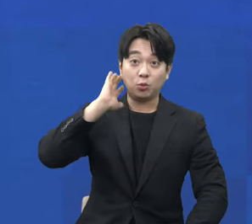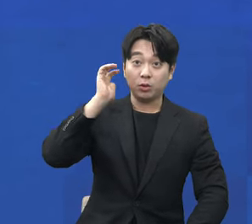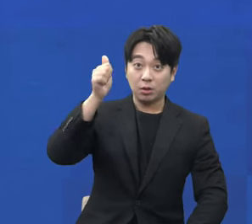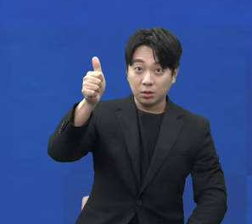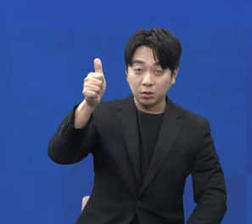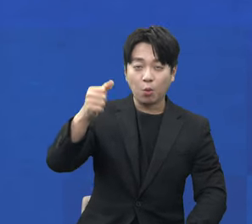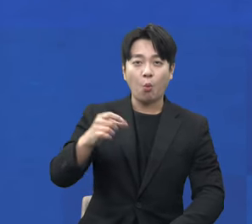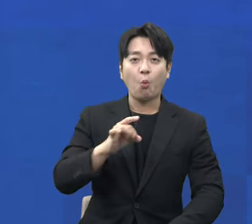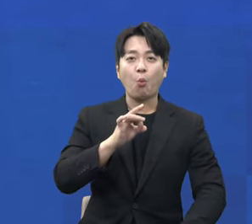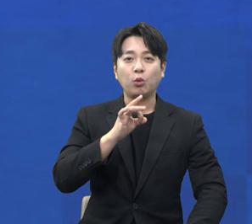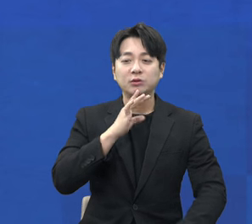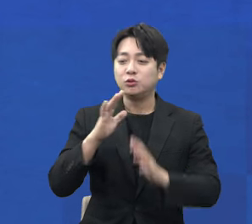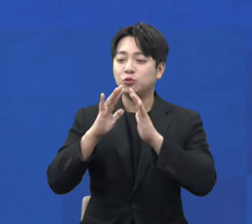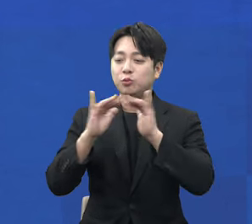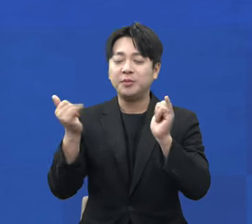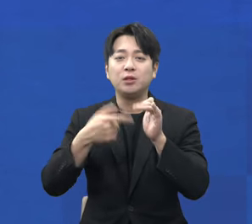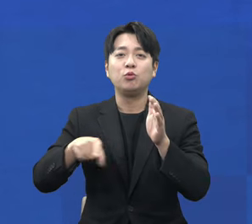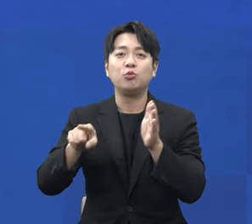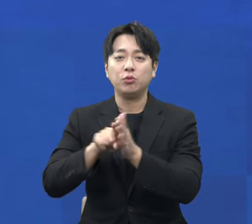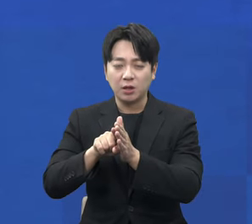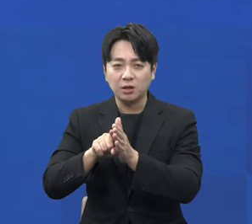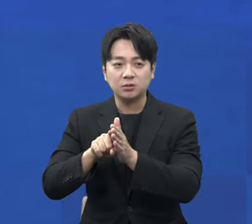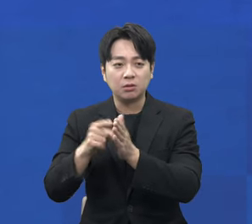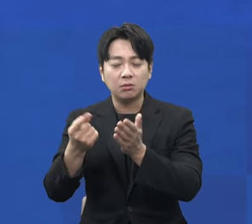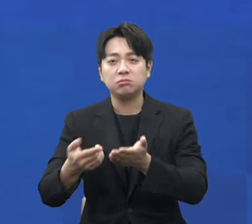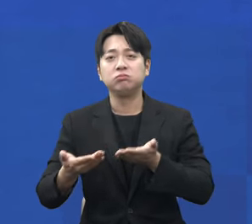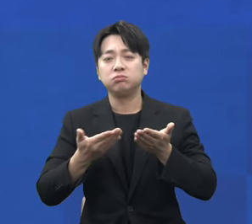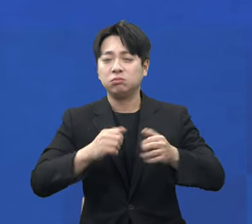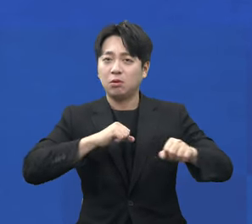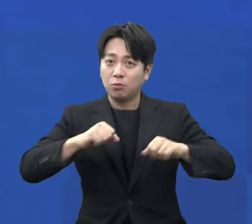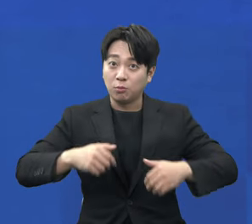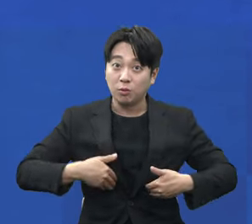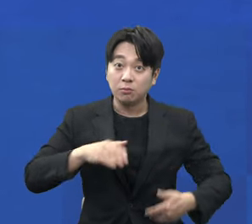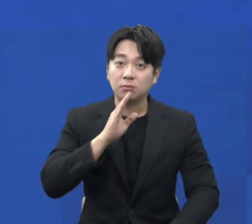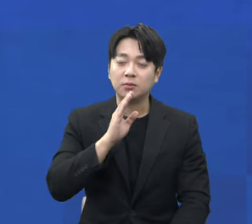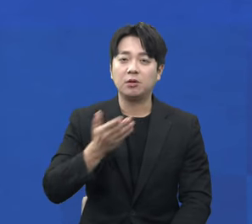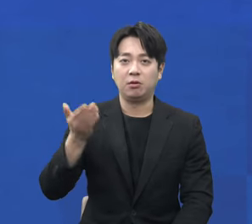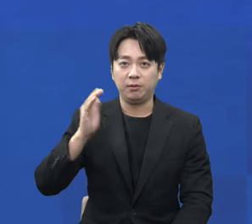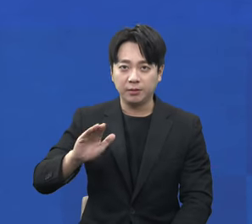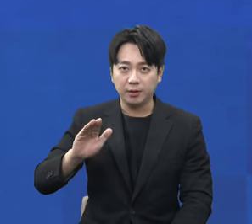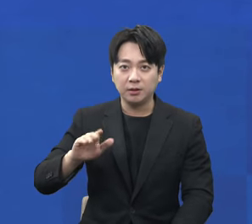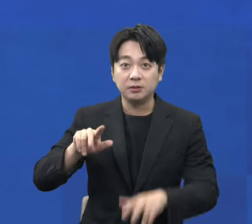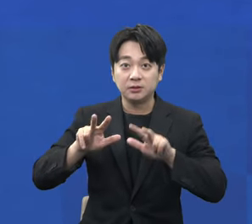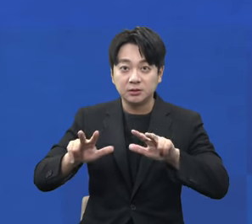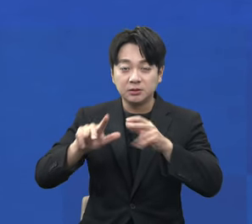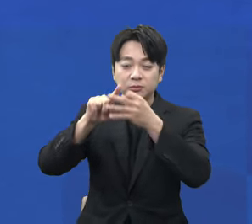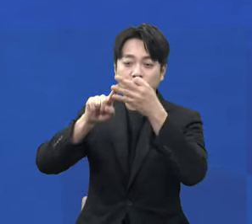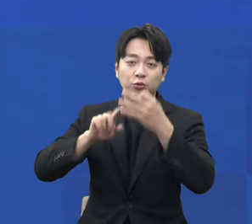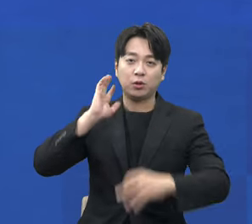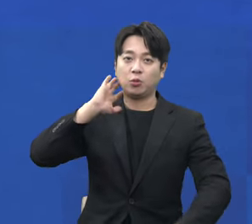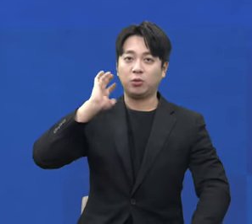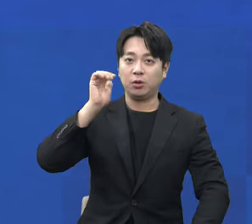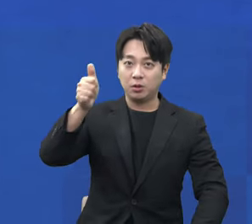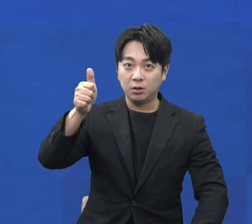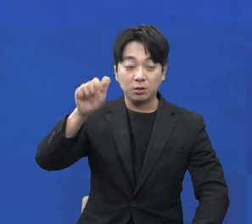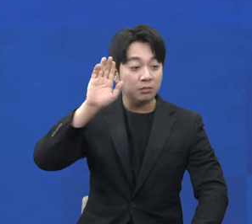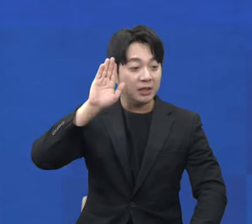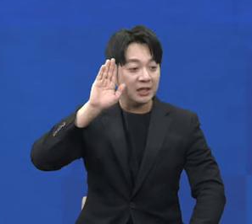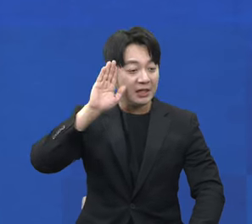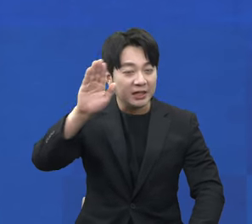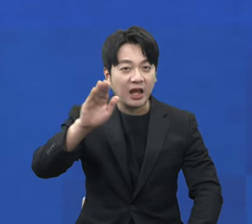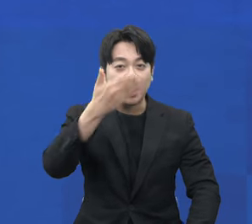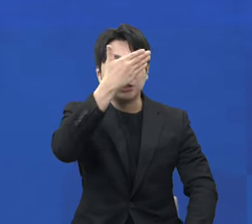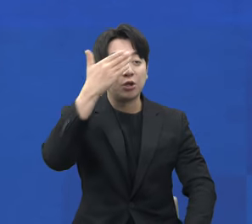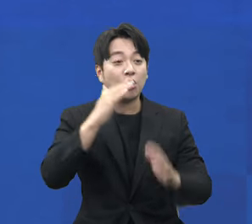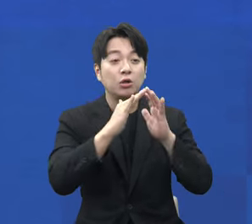국민을 위해 헌신해야 할 자리입니다. 하지만 윤석열 대통령은 우리나라의 미래인 청년들을 위해 헌신이